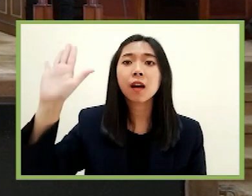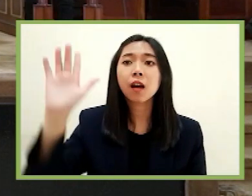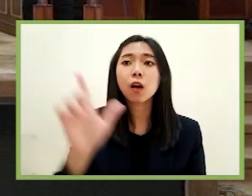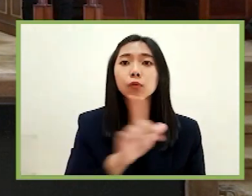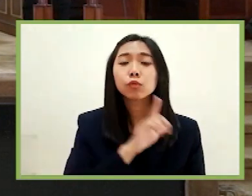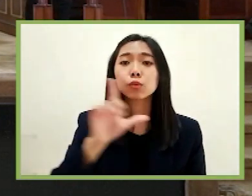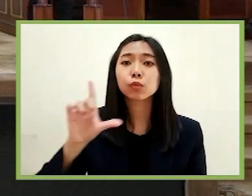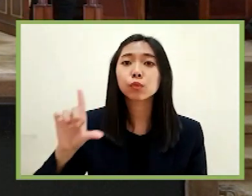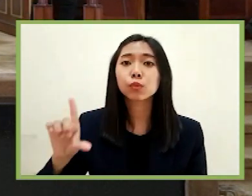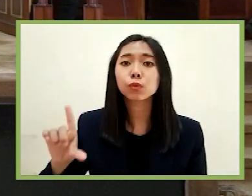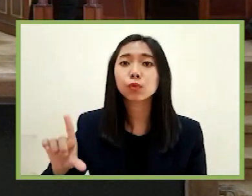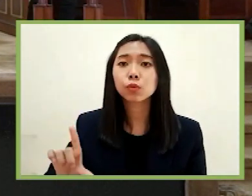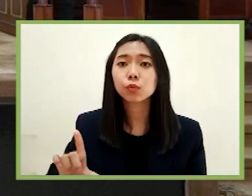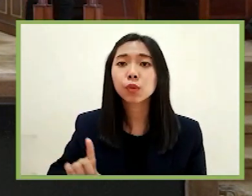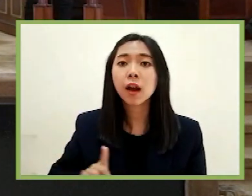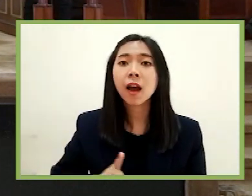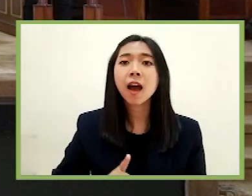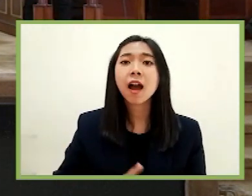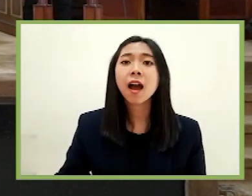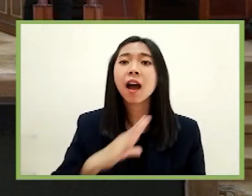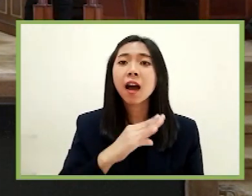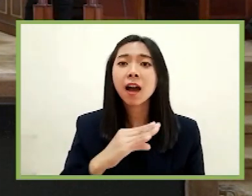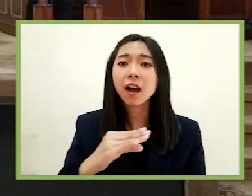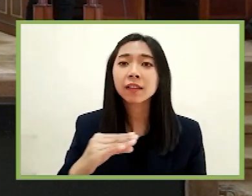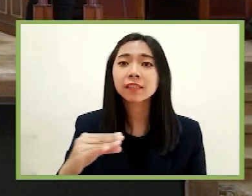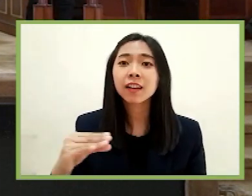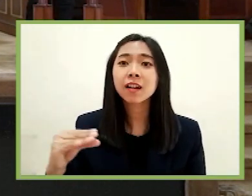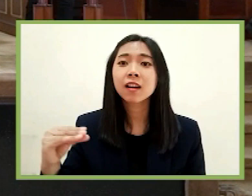kau tertutup hal